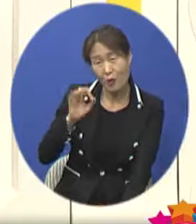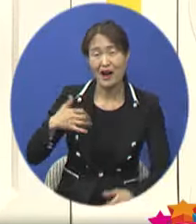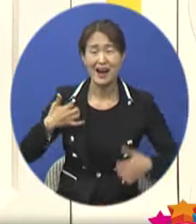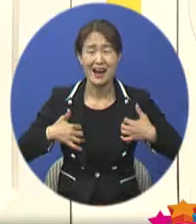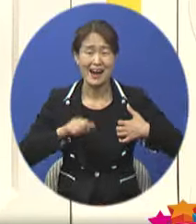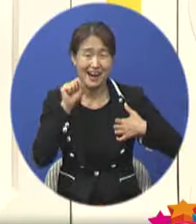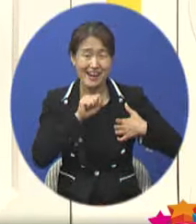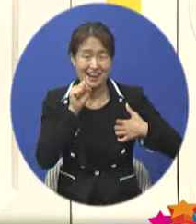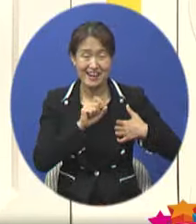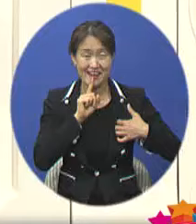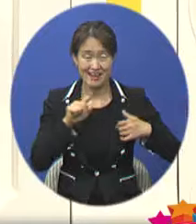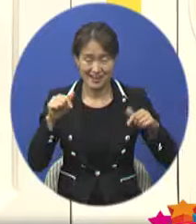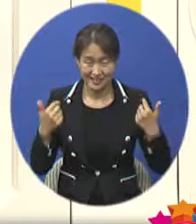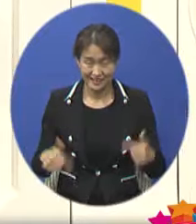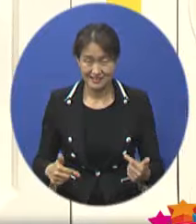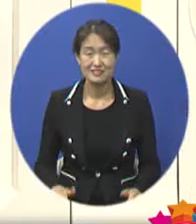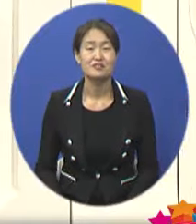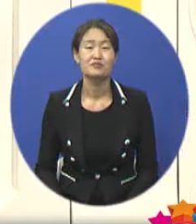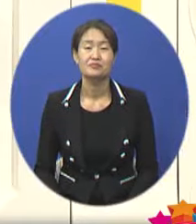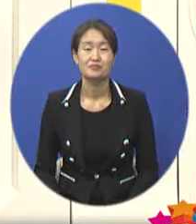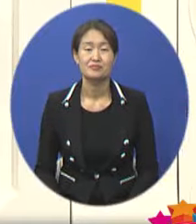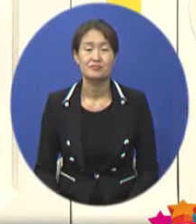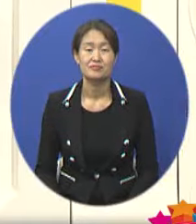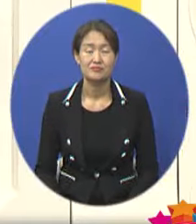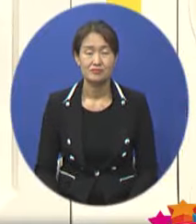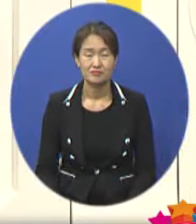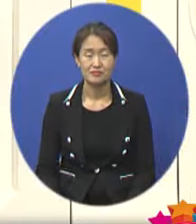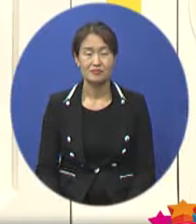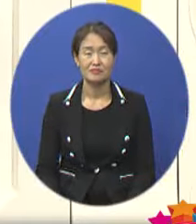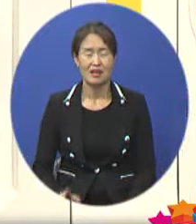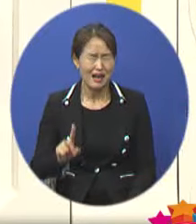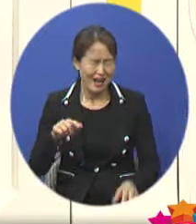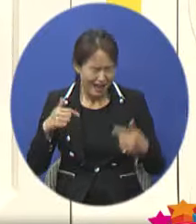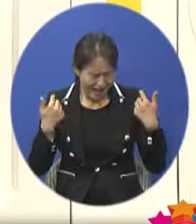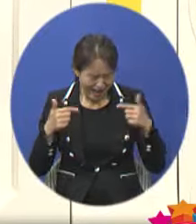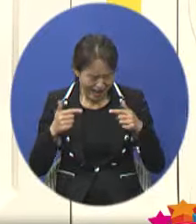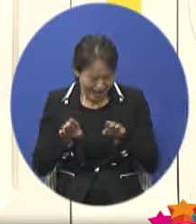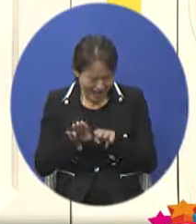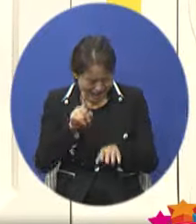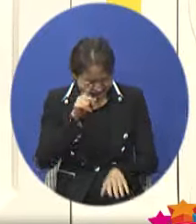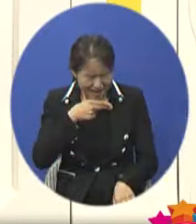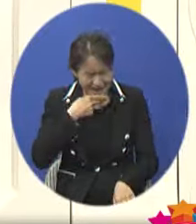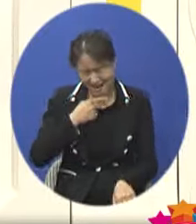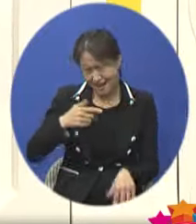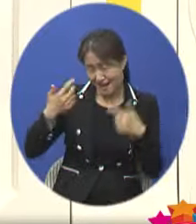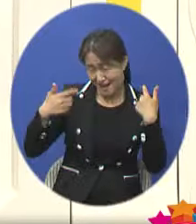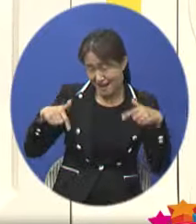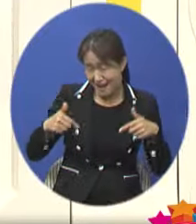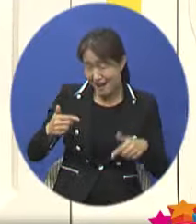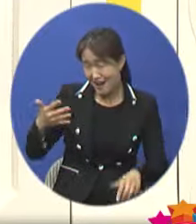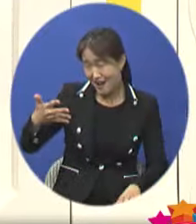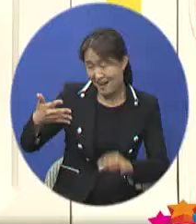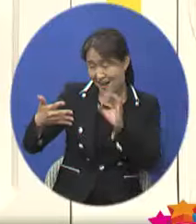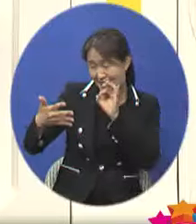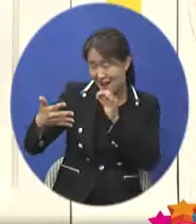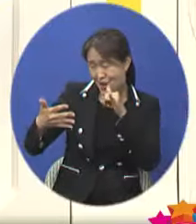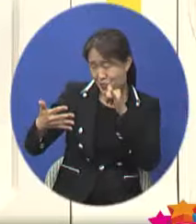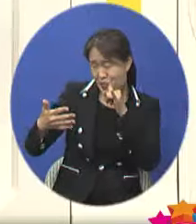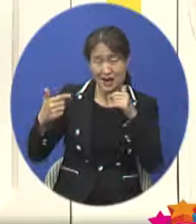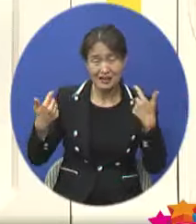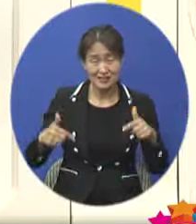때문에 항상 예. 이 뭐 하루도 안 빠지고 꼭 봅니다. 아유 감사합니다. 나가니까 안 하고 예.